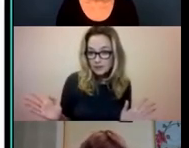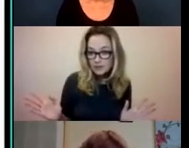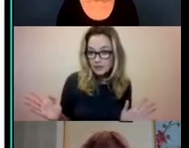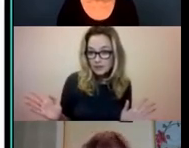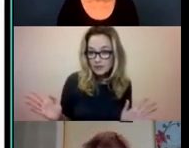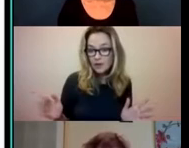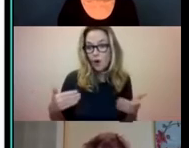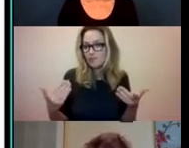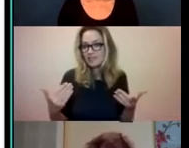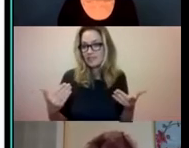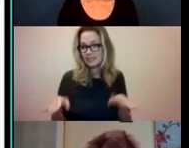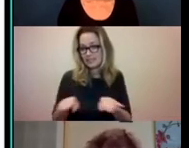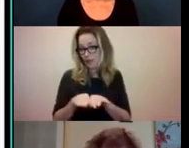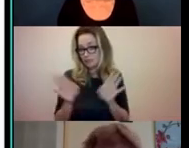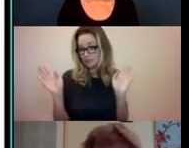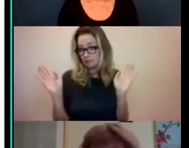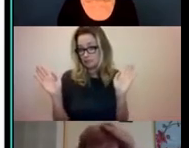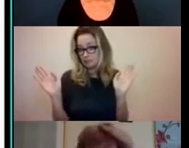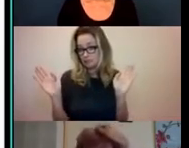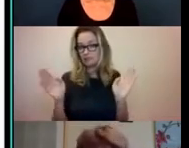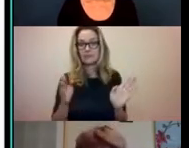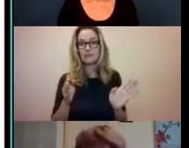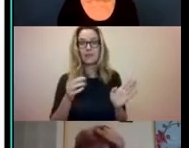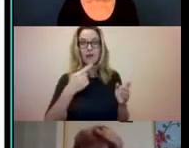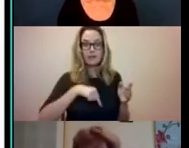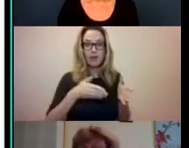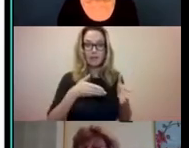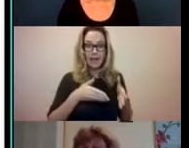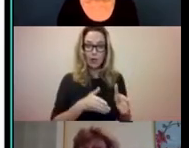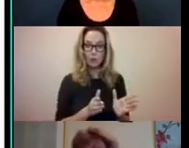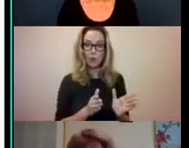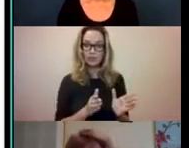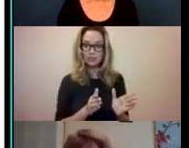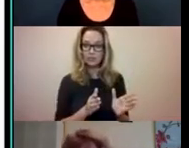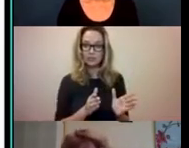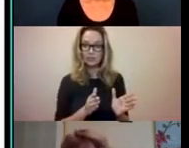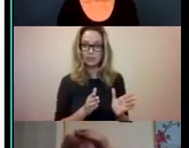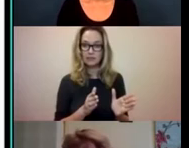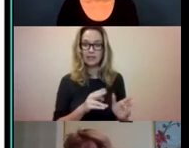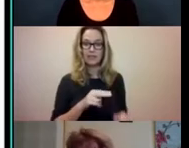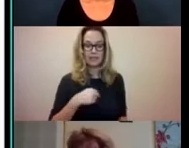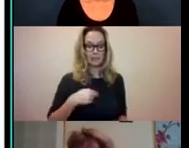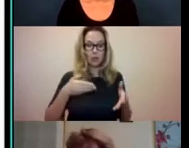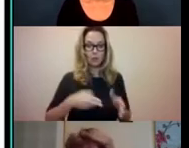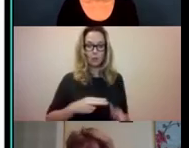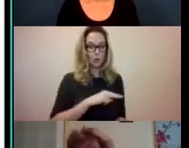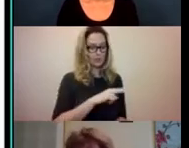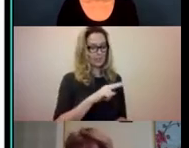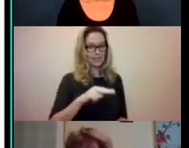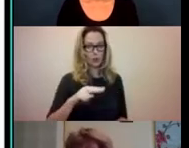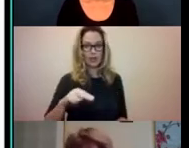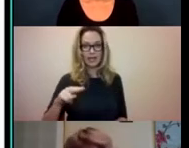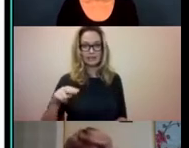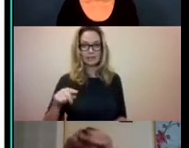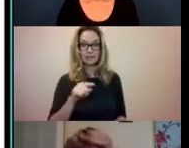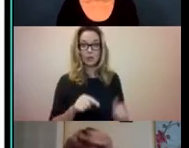Of is dat hetzelfde? Ik ben vanaf mijn geboorte. Ik ben in Indonesië geboren en ik ben daar